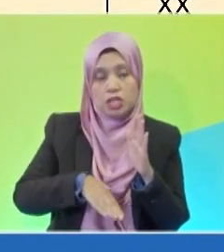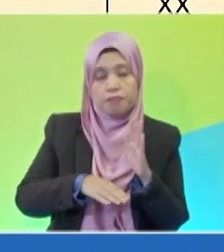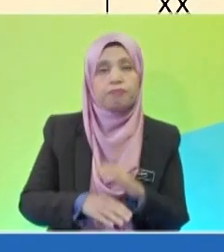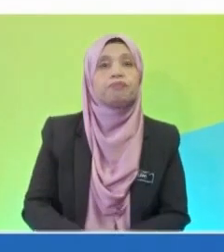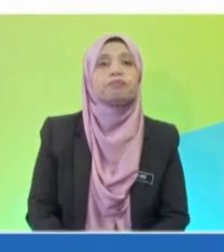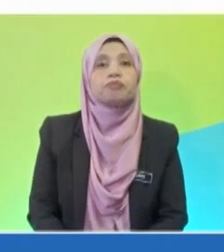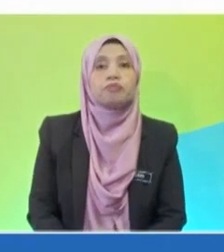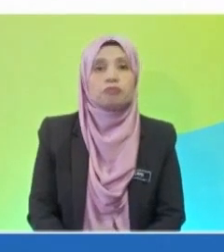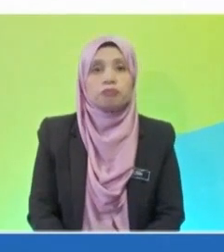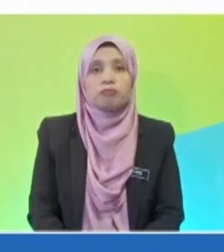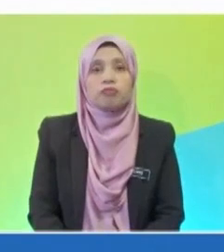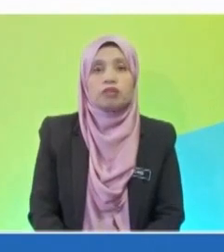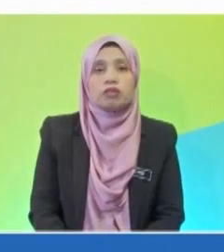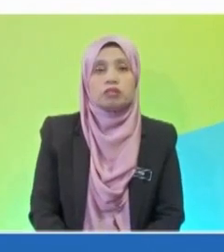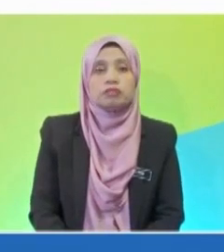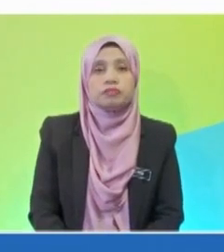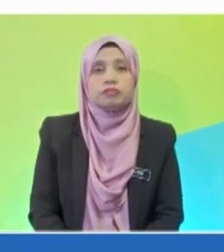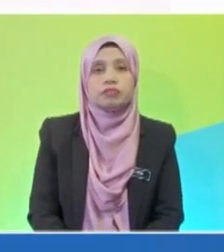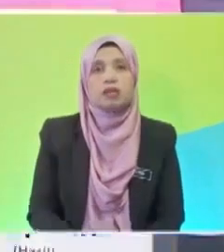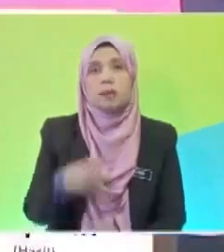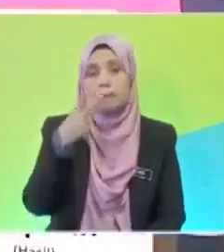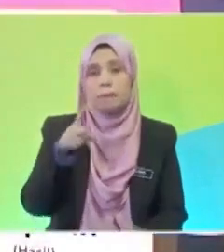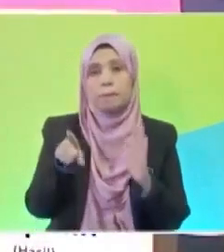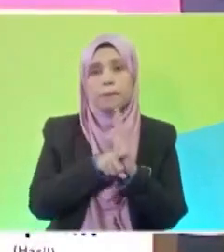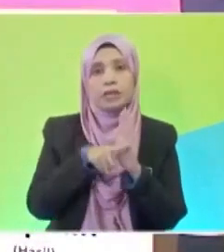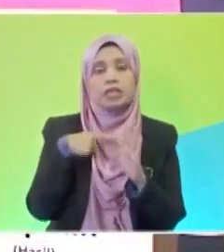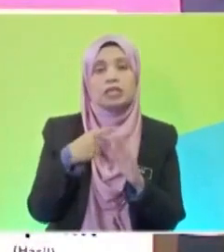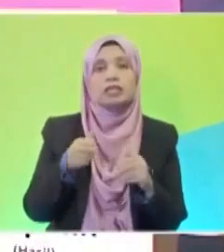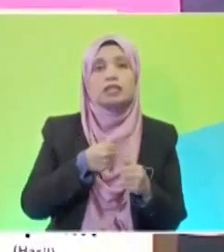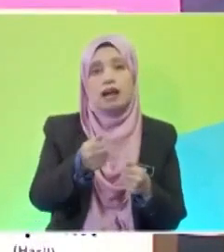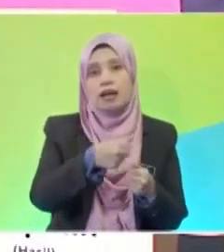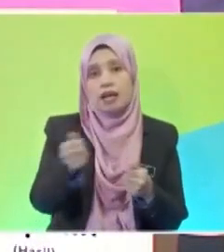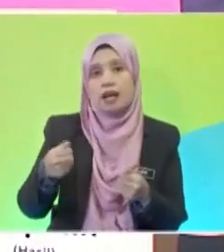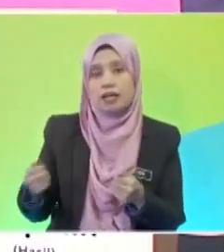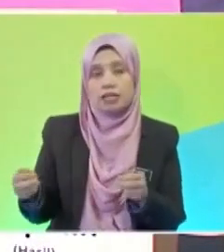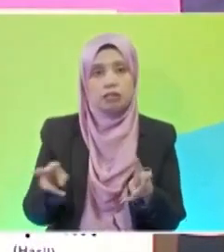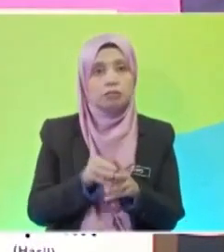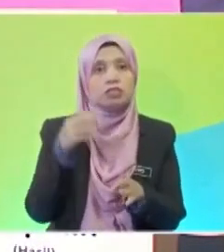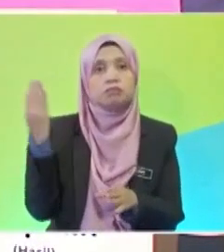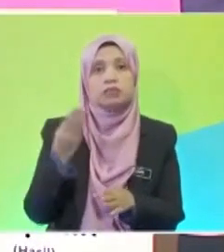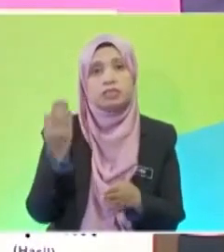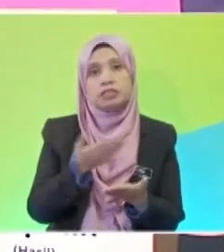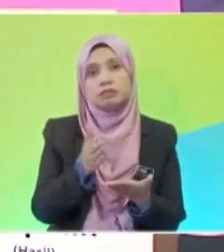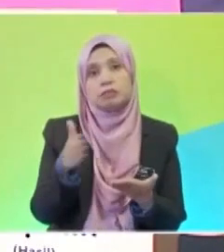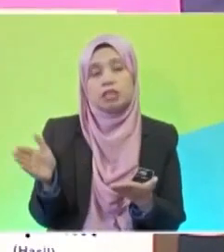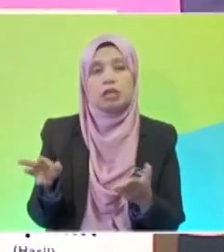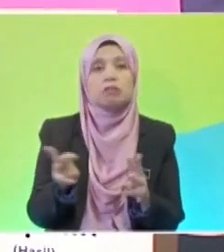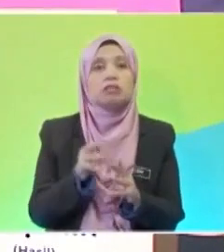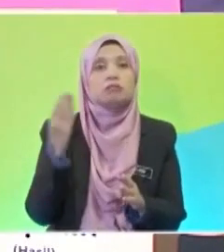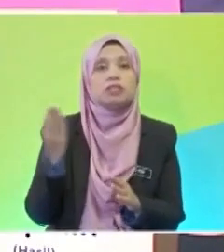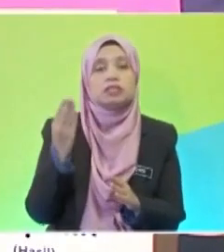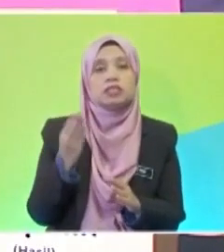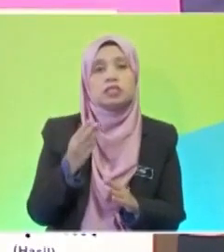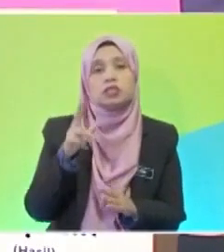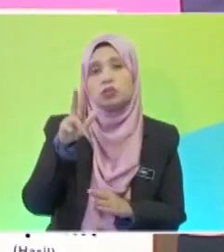rugi, okey, nampak negatif, kita agih macam biasa 1/3, perkongsi B